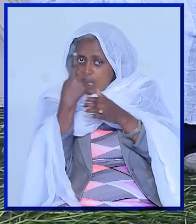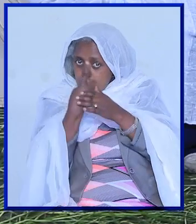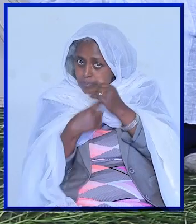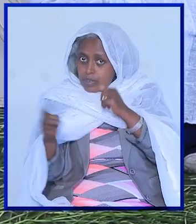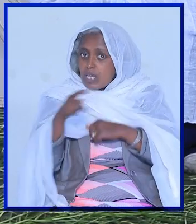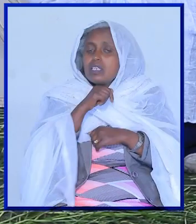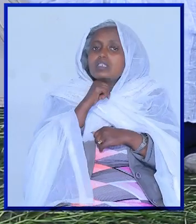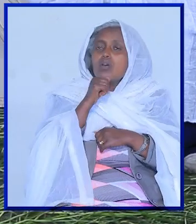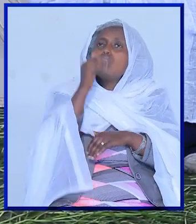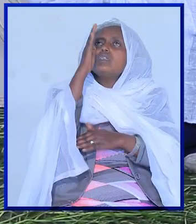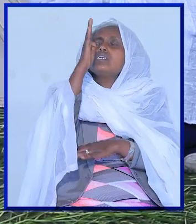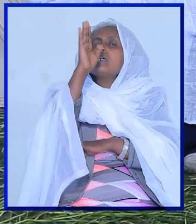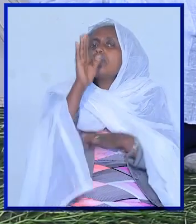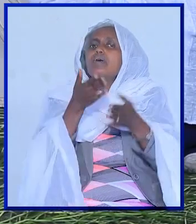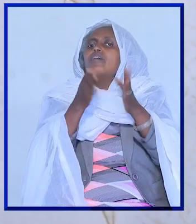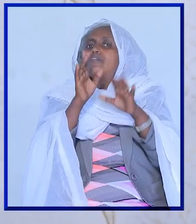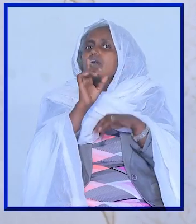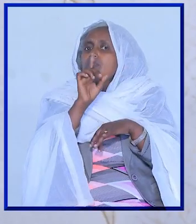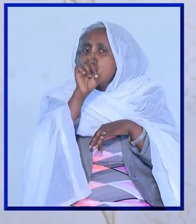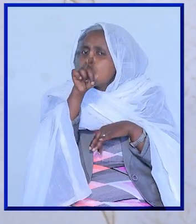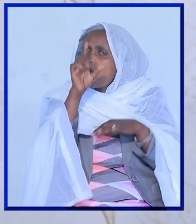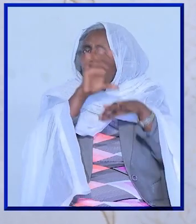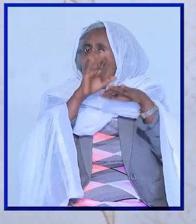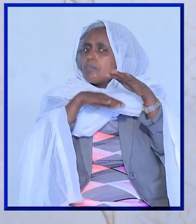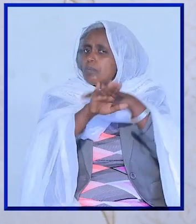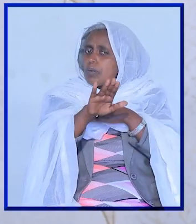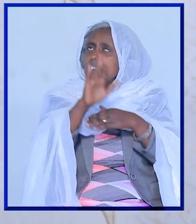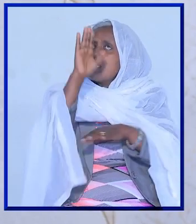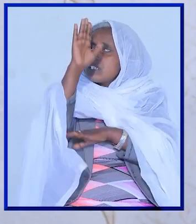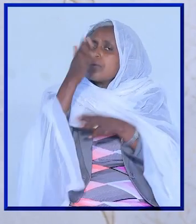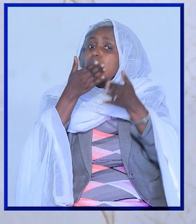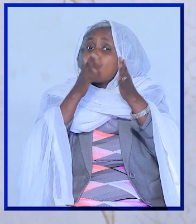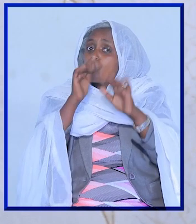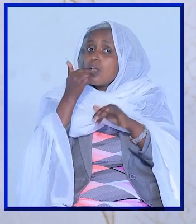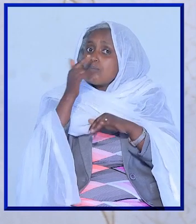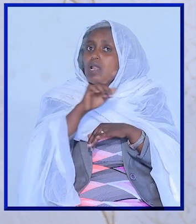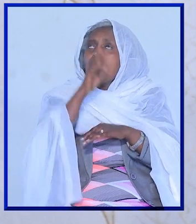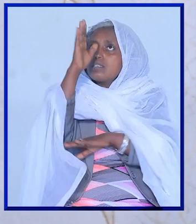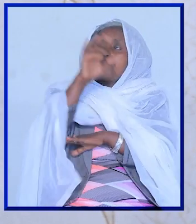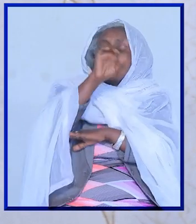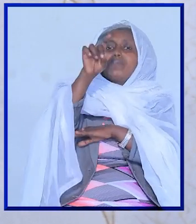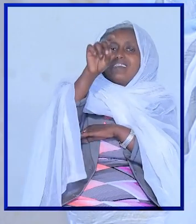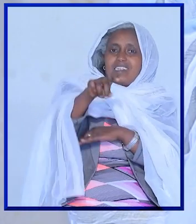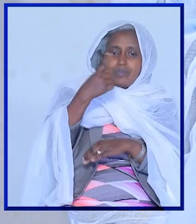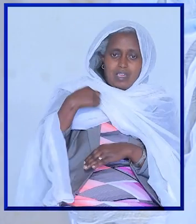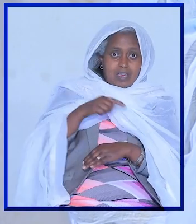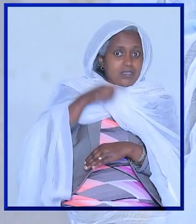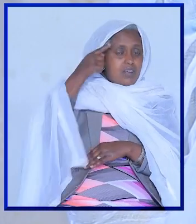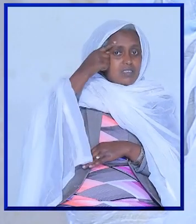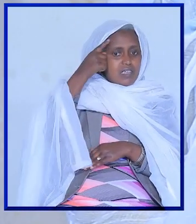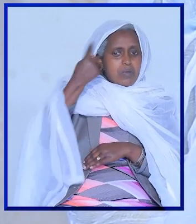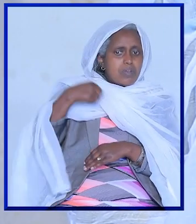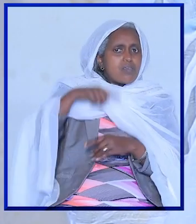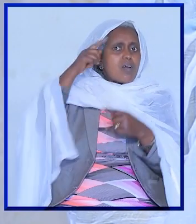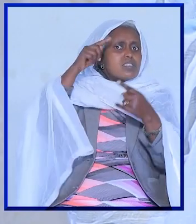ሳይሆን እግዚአብሔርስ ፈቃዱ ነው ወይ? የእግዚአብሔርን ፈቃድ መጠየቅ አለባት። እኛ ስላሰብን እኛ